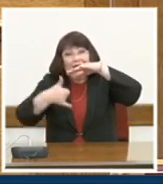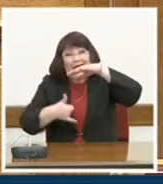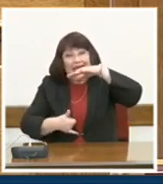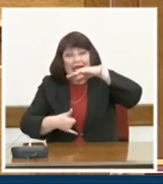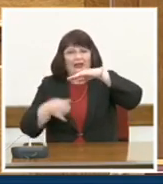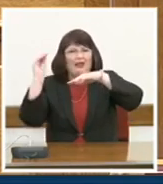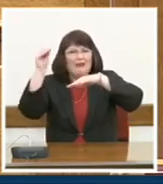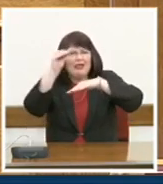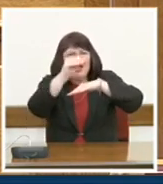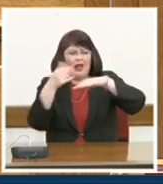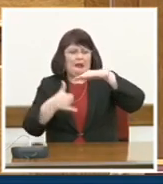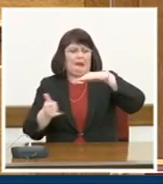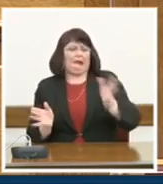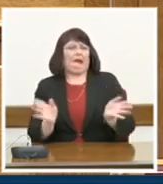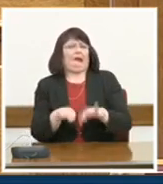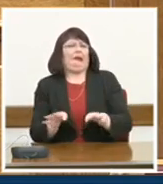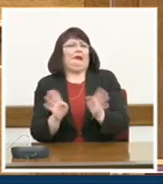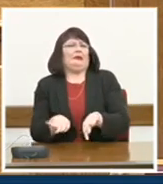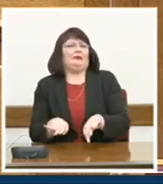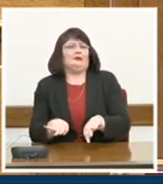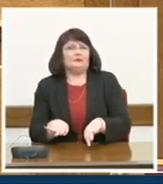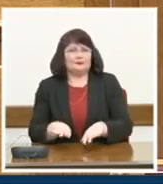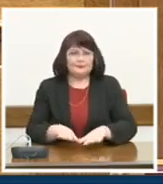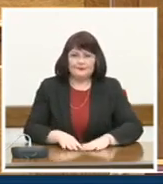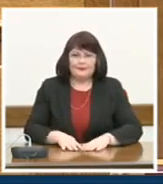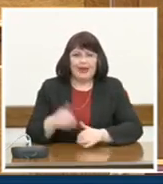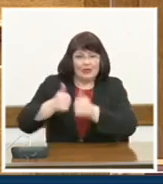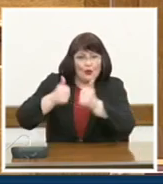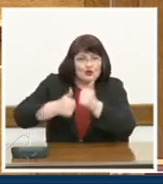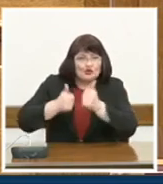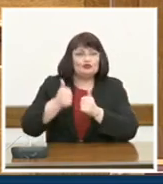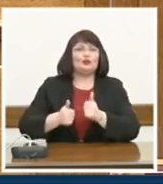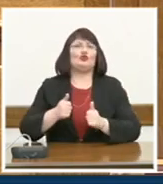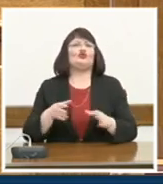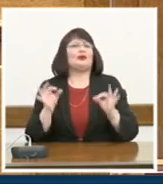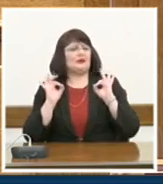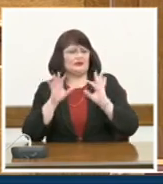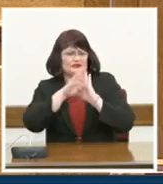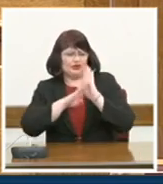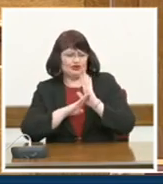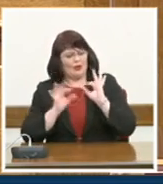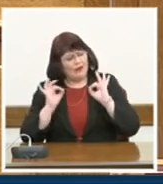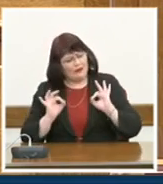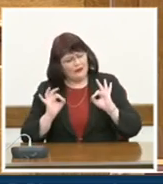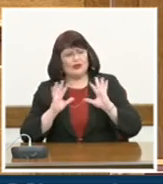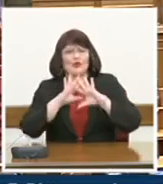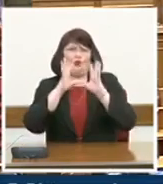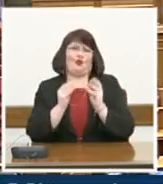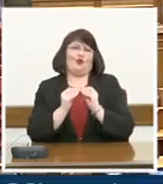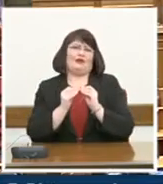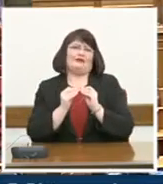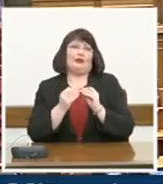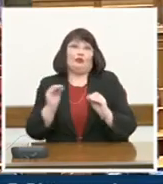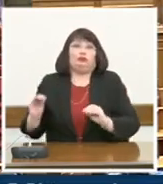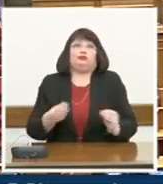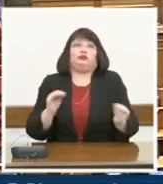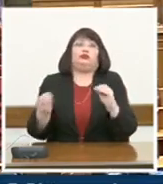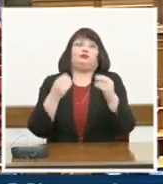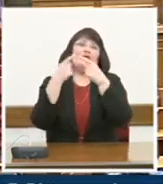εκμετάλλευσης, των ανταγωνισμών, της κανονικότητας αυτού του συστήματος που γεννά όλα τα υπόλοιπα.